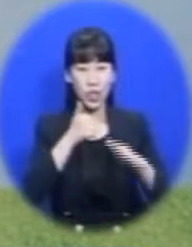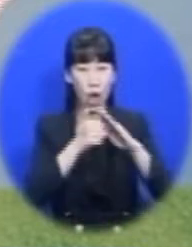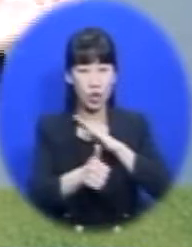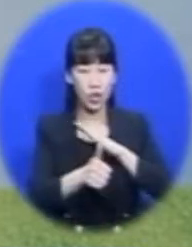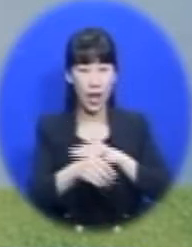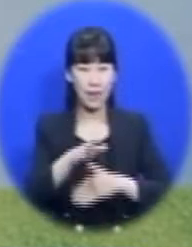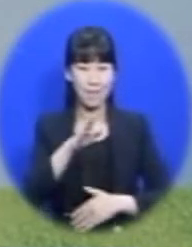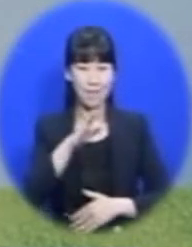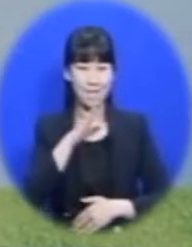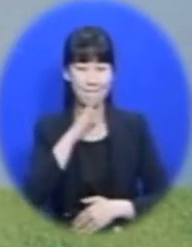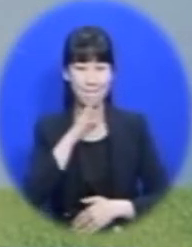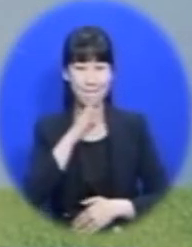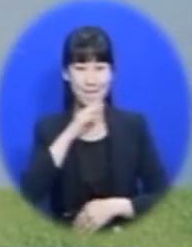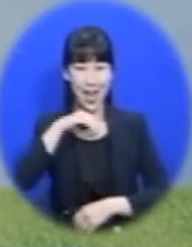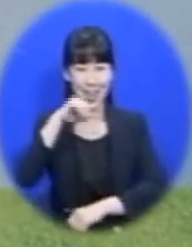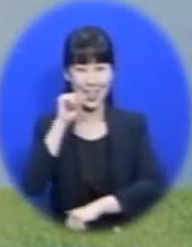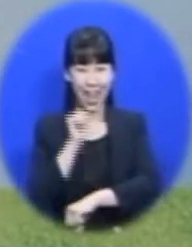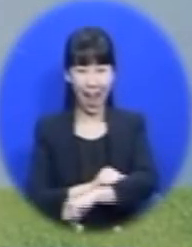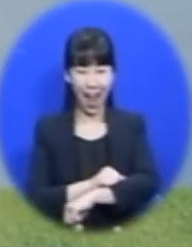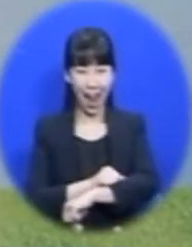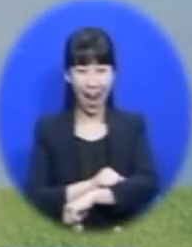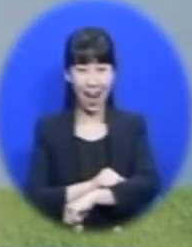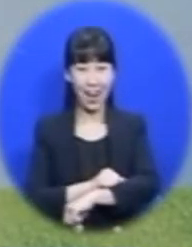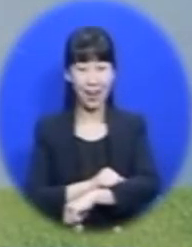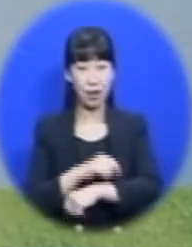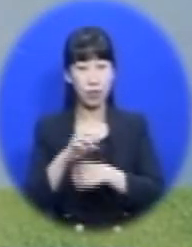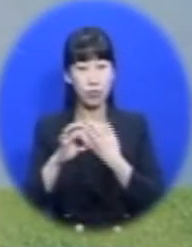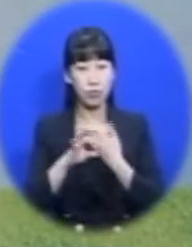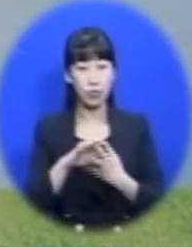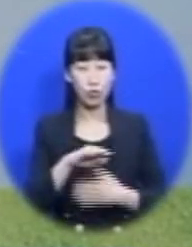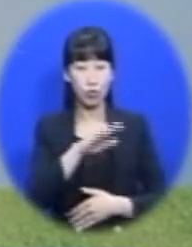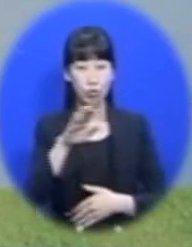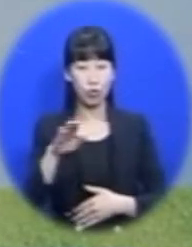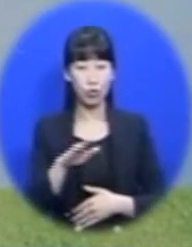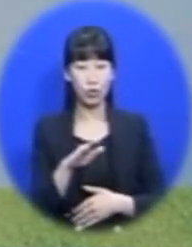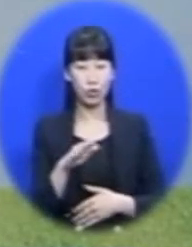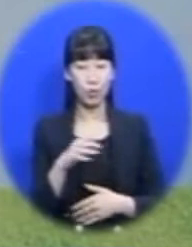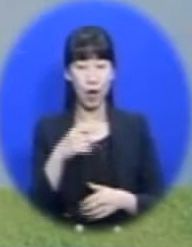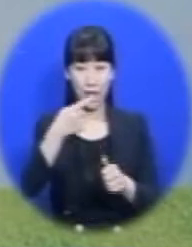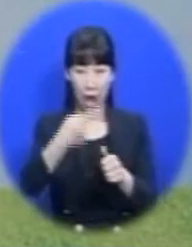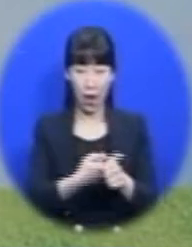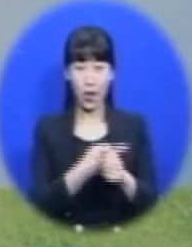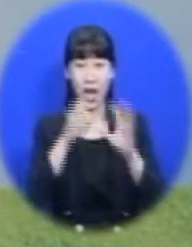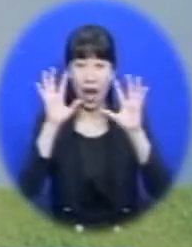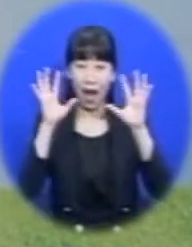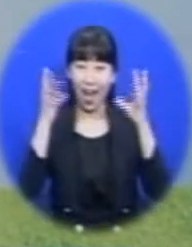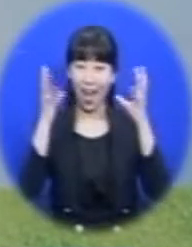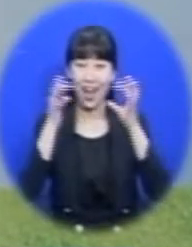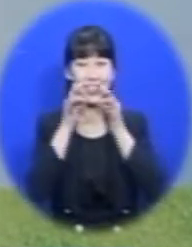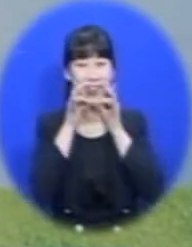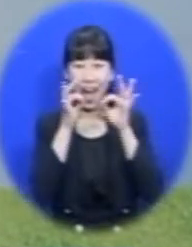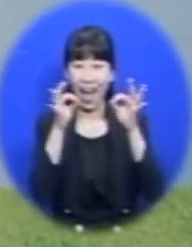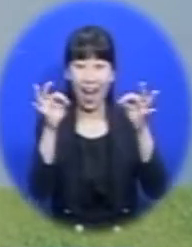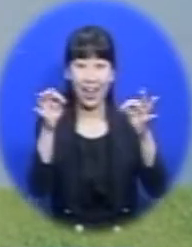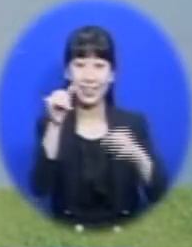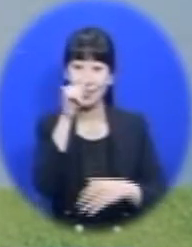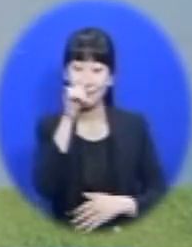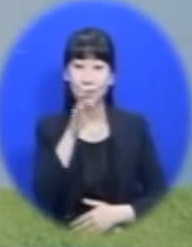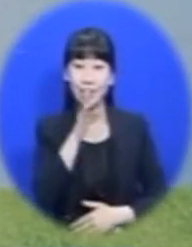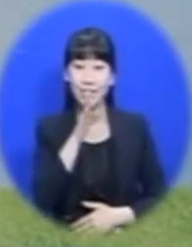막힌 경기를 펼쳐나가면 우리도 모르게 박수가 나오고 소리가 나오죠.